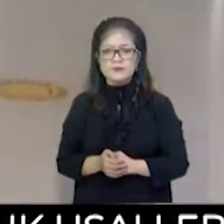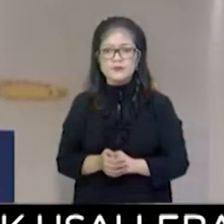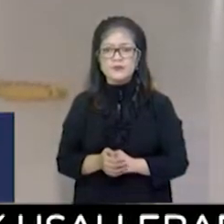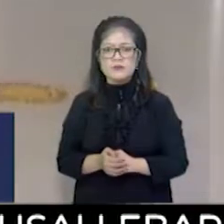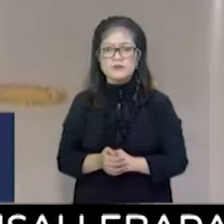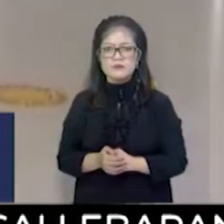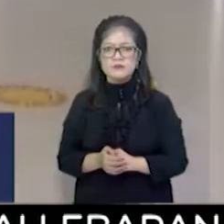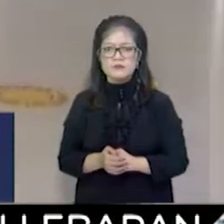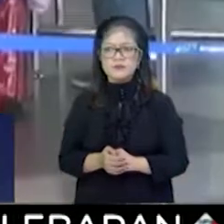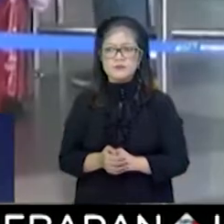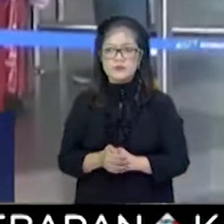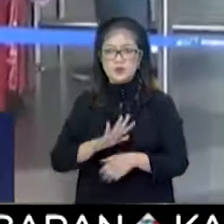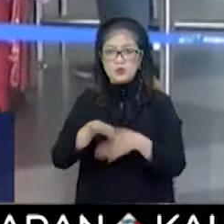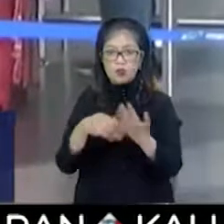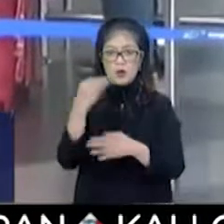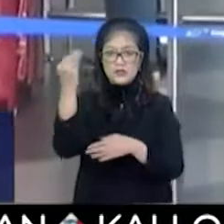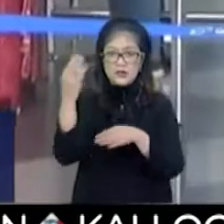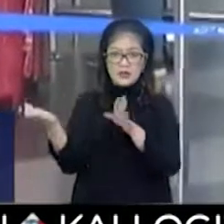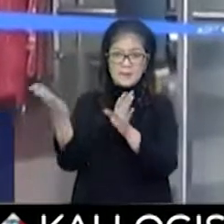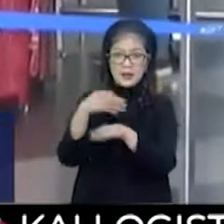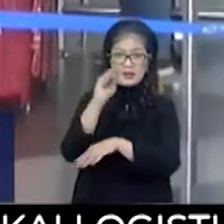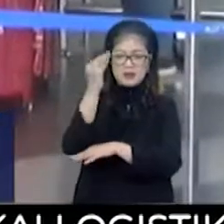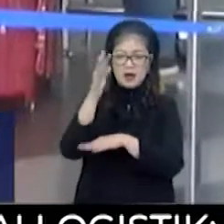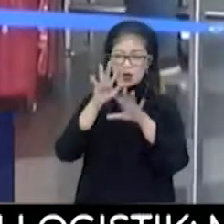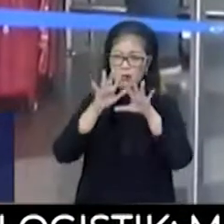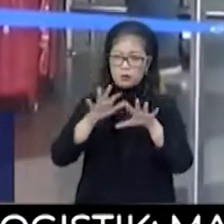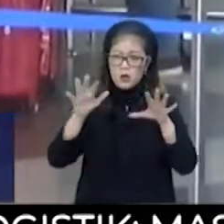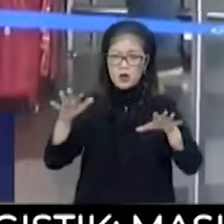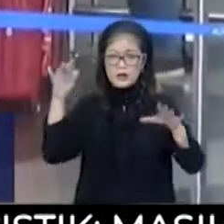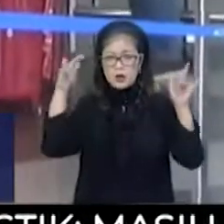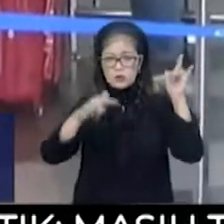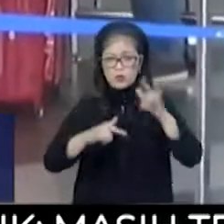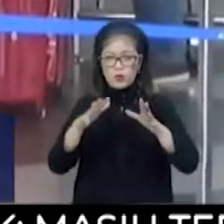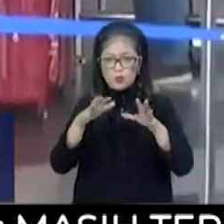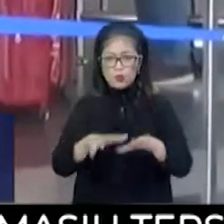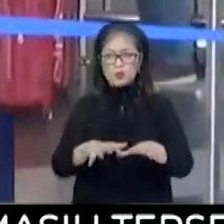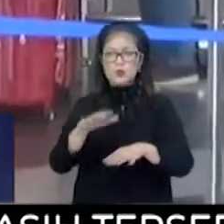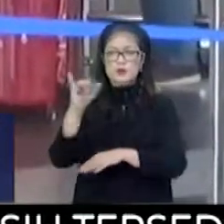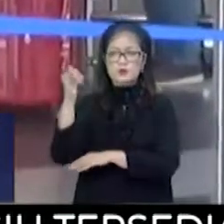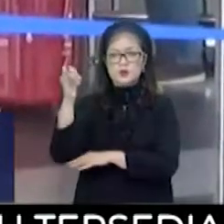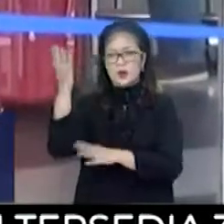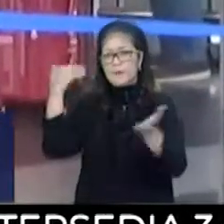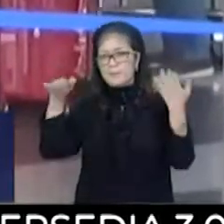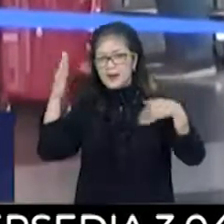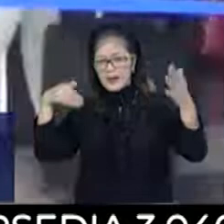Lonjakan arus balik wisatawan mulai nampak terjadi di Terminal Keberangkatan Domestik Bandara Internasional I Gusti Ngurah Rai Badung